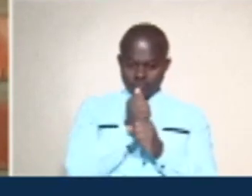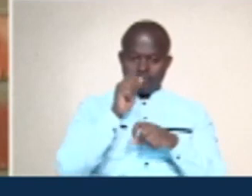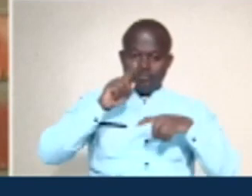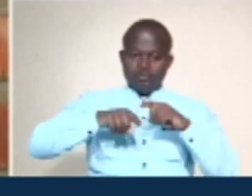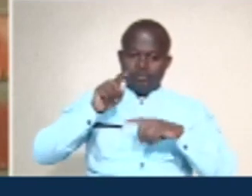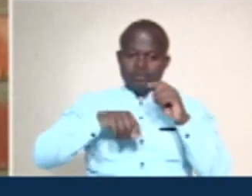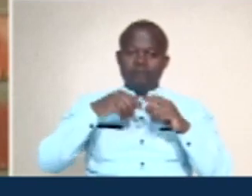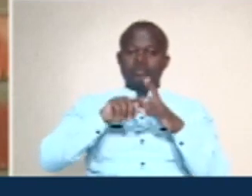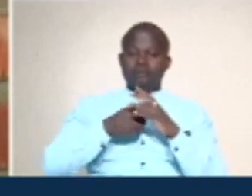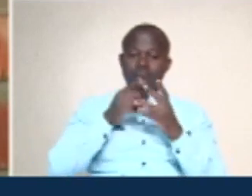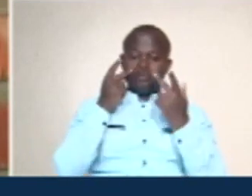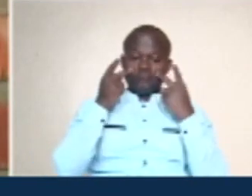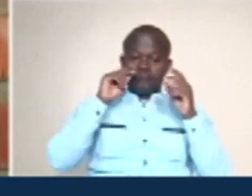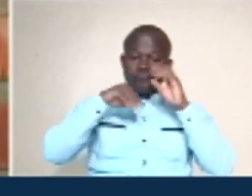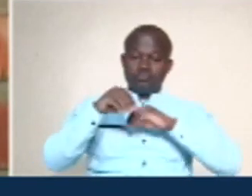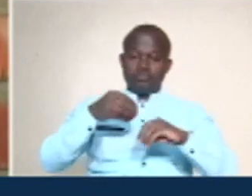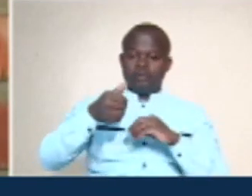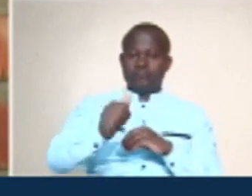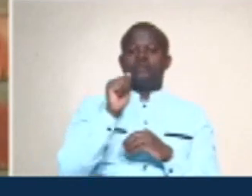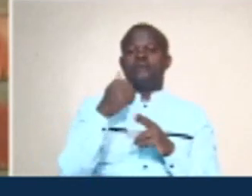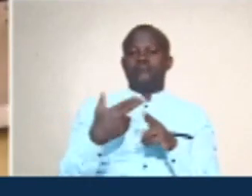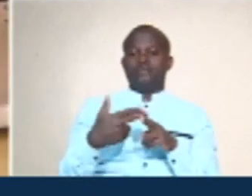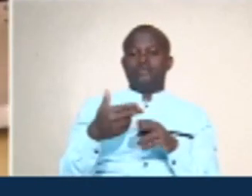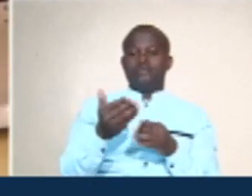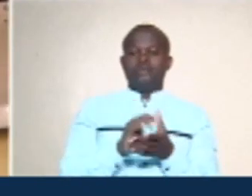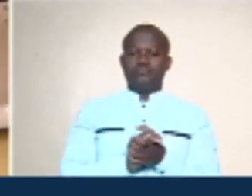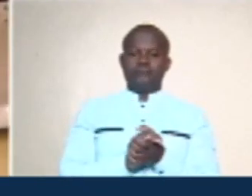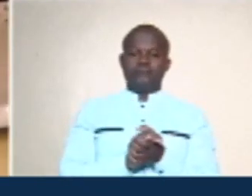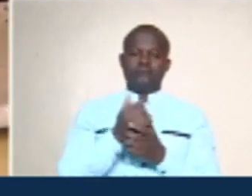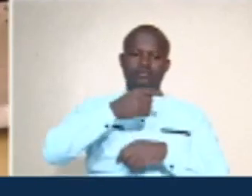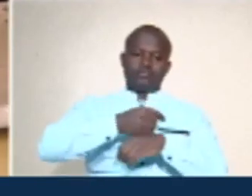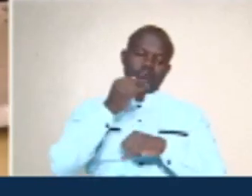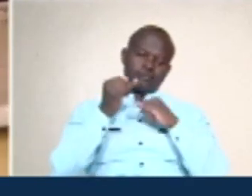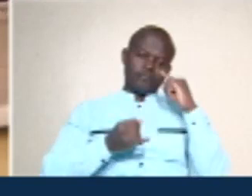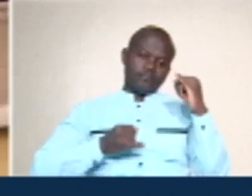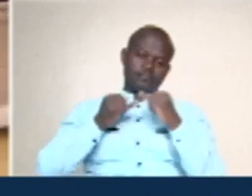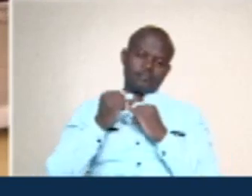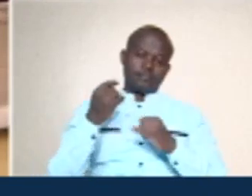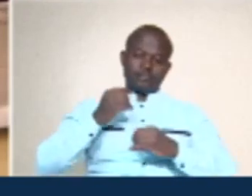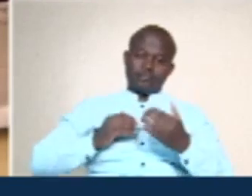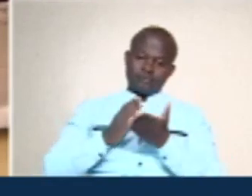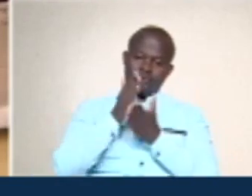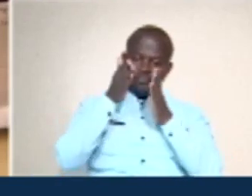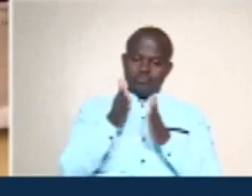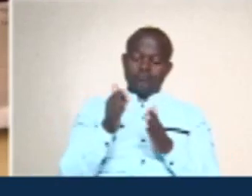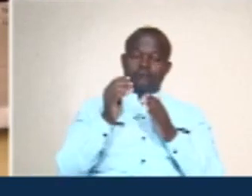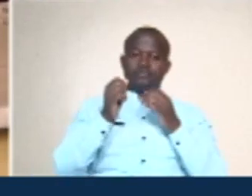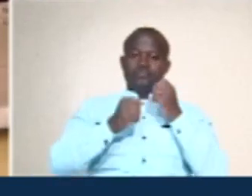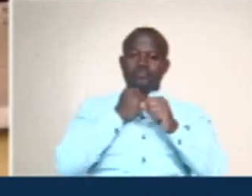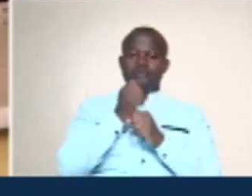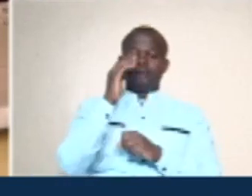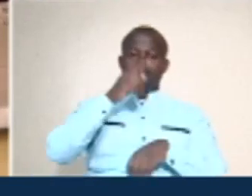politics muzatangira kubona umusaruro wazo mu gihe cya vuba. Umunsi mpuzamahanga w'uburenganzira bwa muntu muri uyu mwaka wizihijwe ku